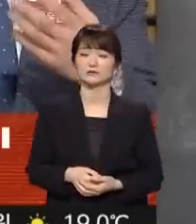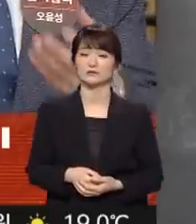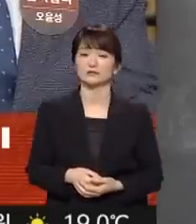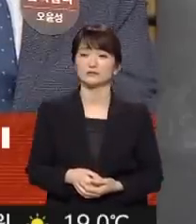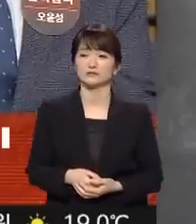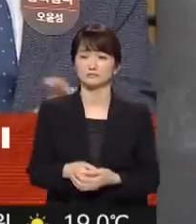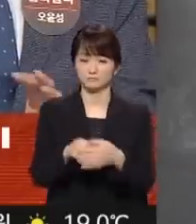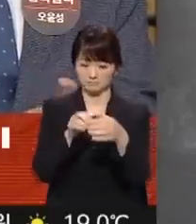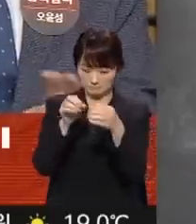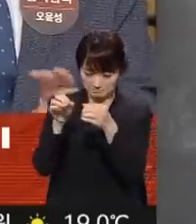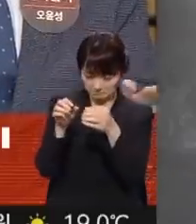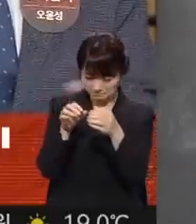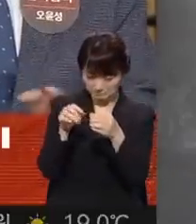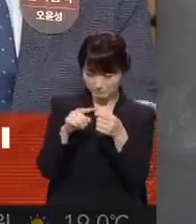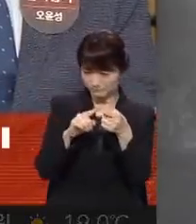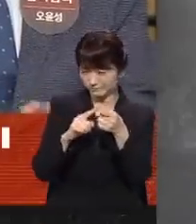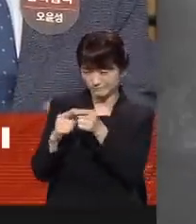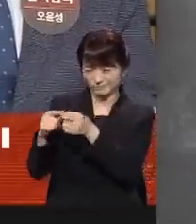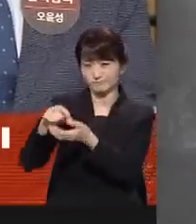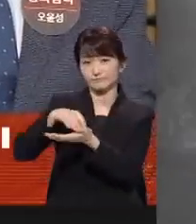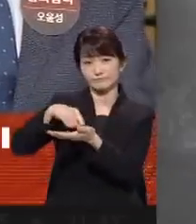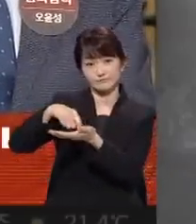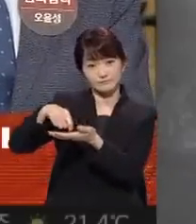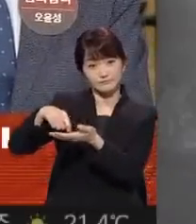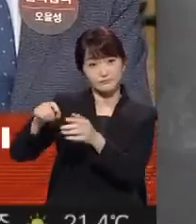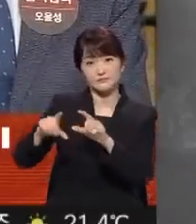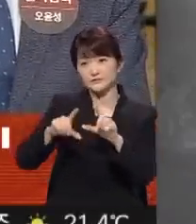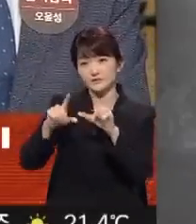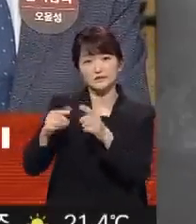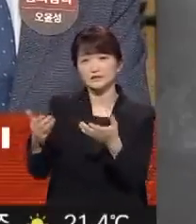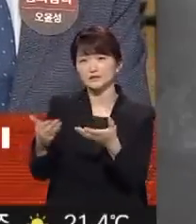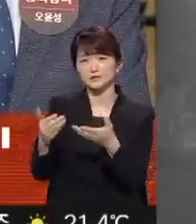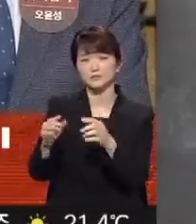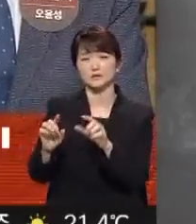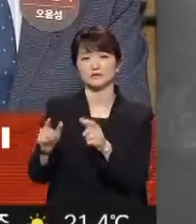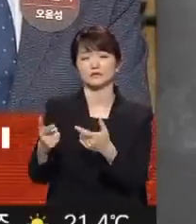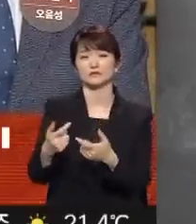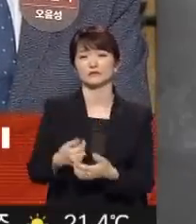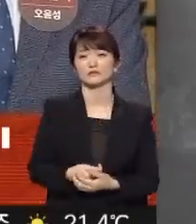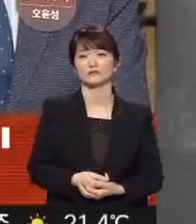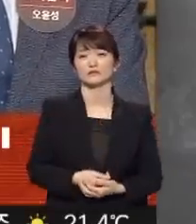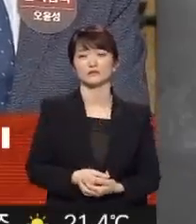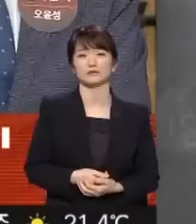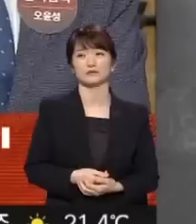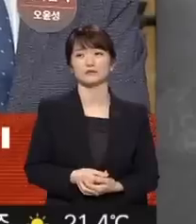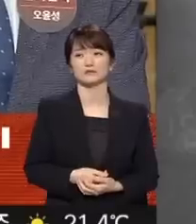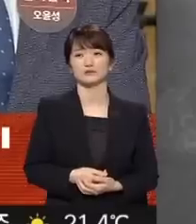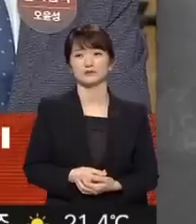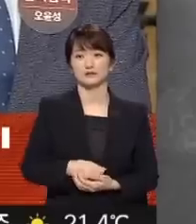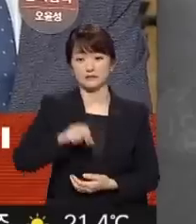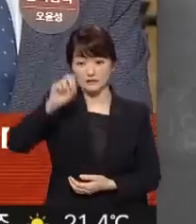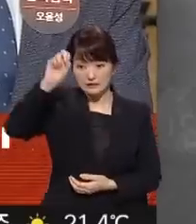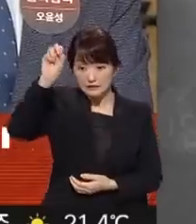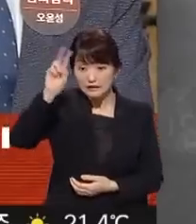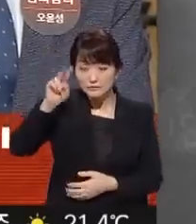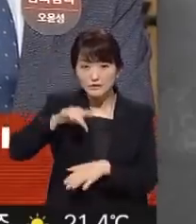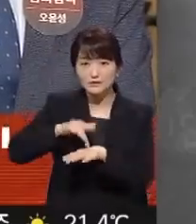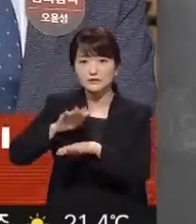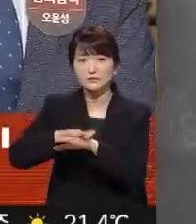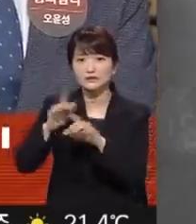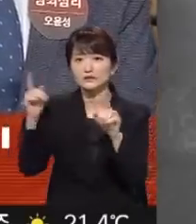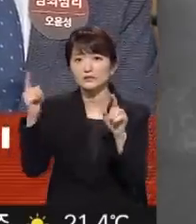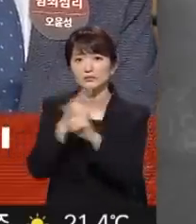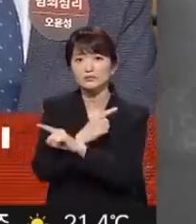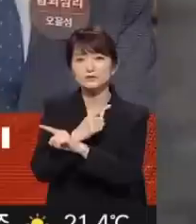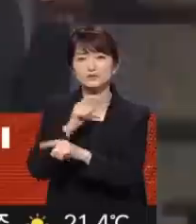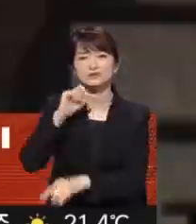어떤 대화라든가 글을 써서 사는 그런 직업이 아니기 때문에 뭐 그것은 하루아침에 고쳐지기는 좀 이렇게